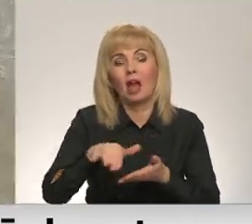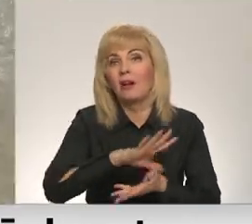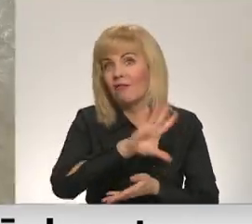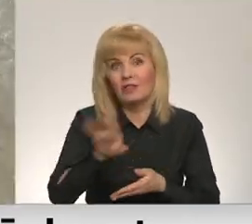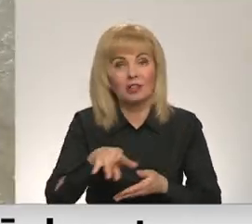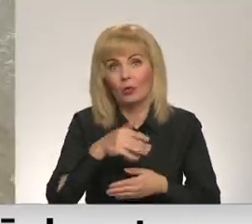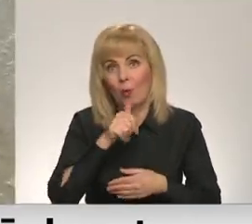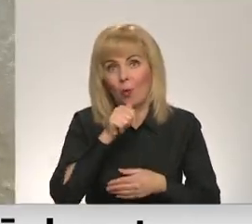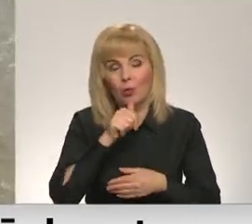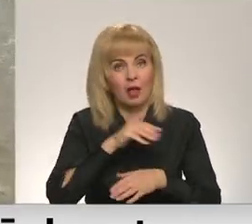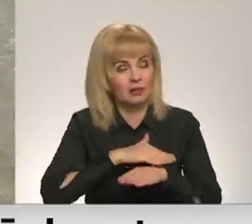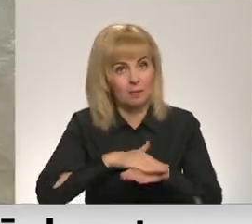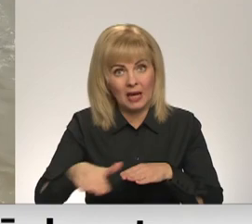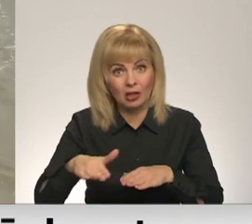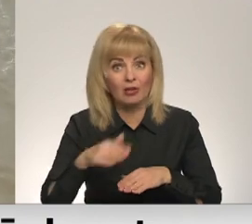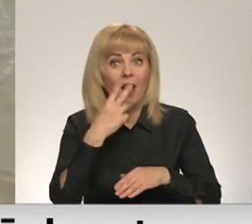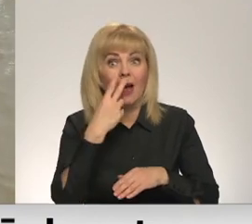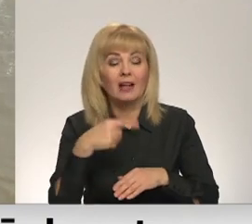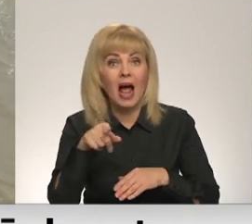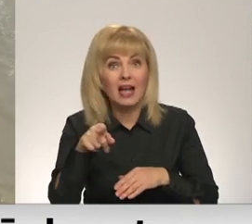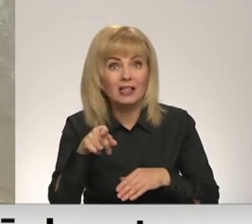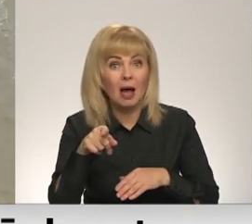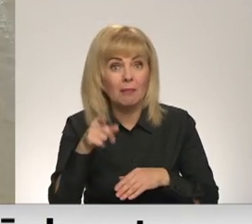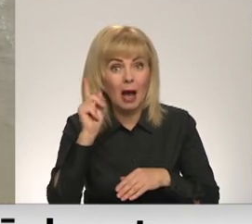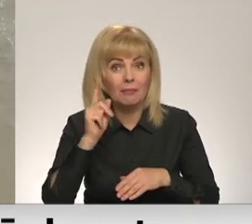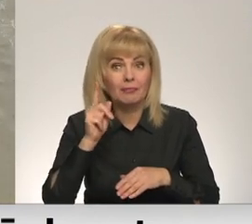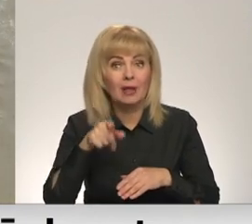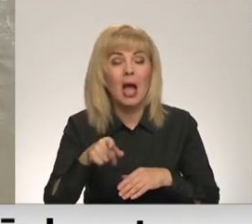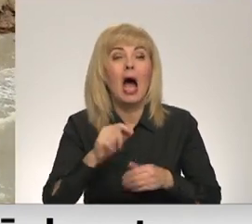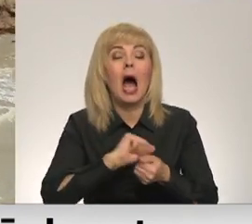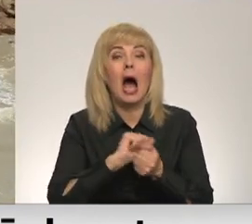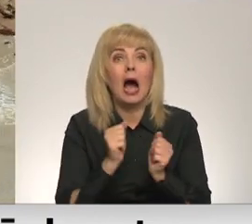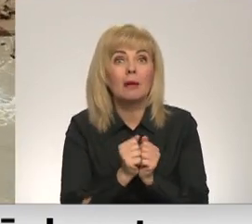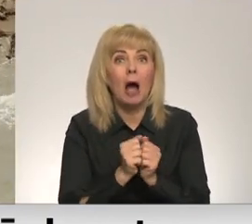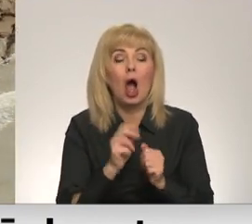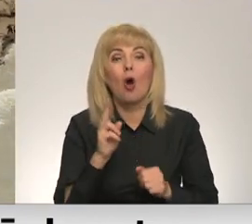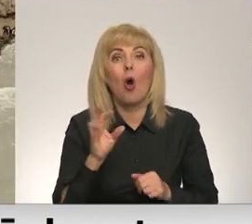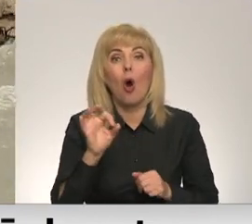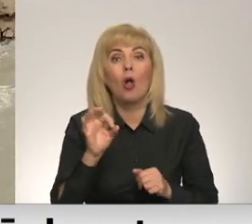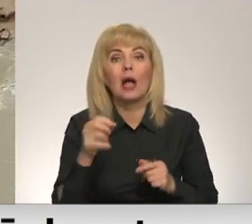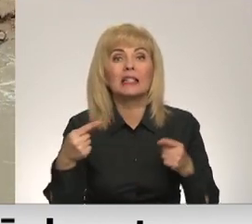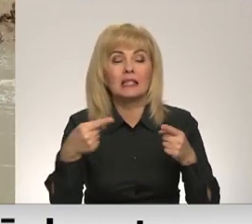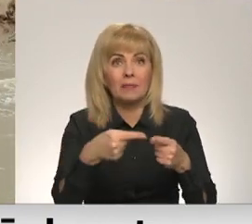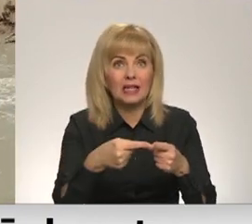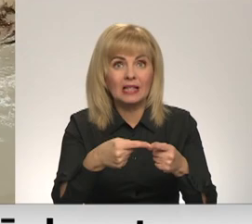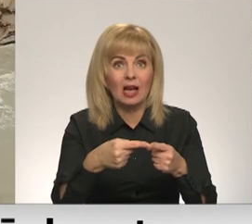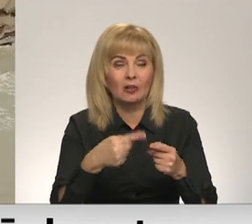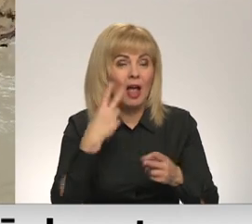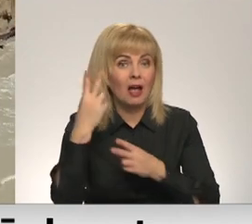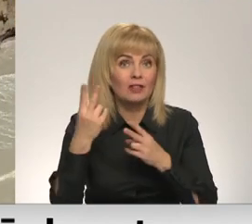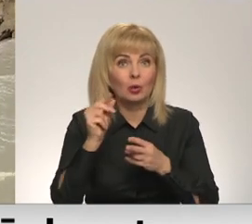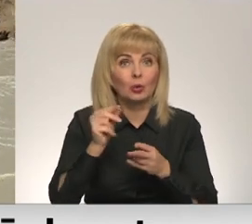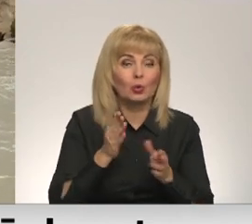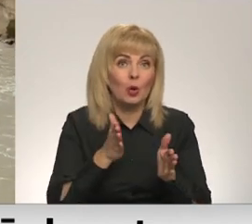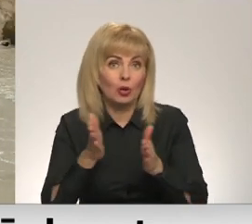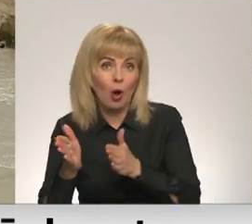ir ūdens. Ūdeni redzami vien senē bākas akmeņi, bet pati kolkas raga spica ir vizuāli nobīdījusies. Tas